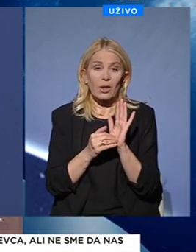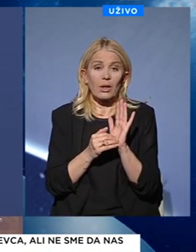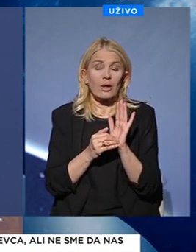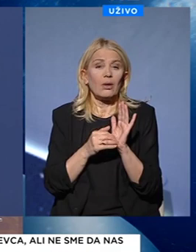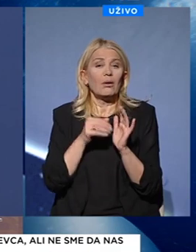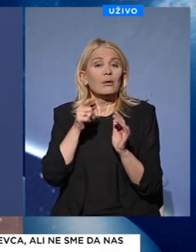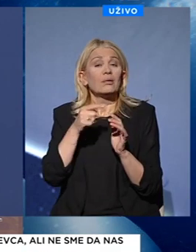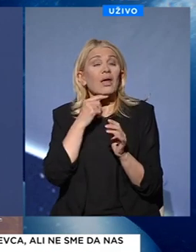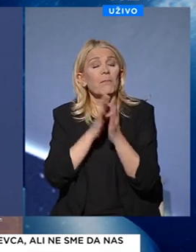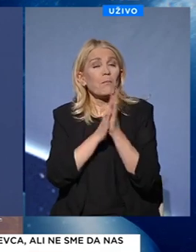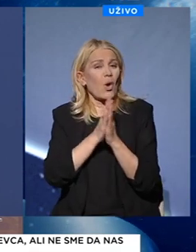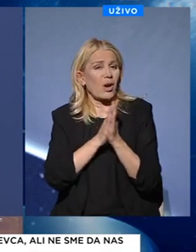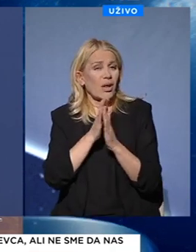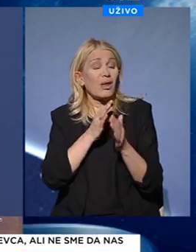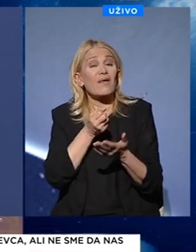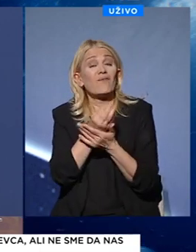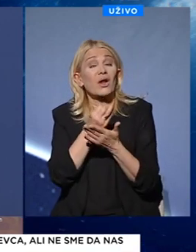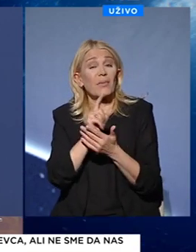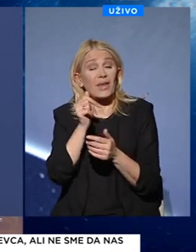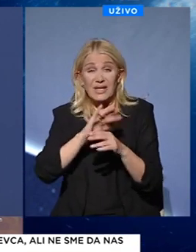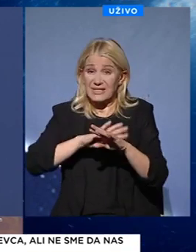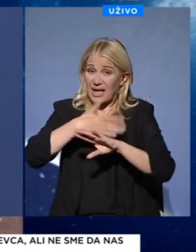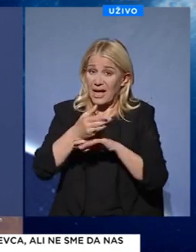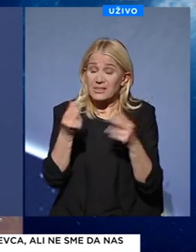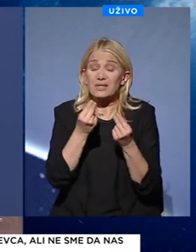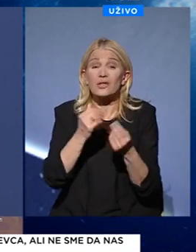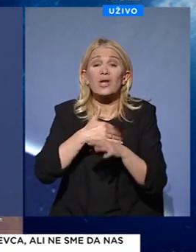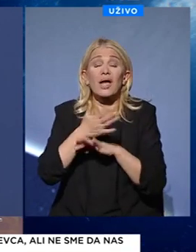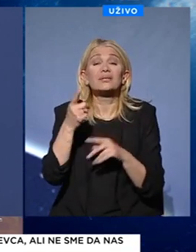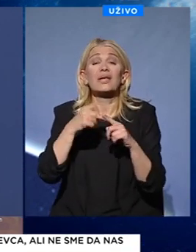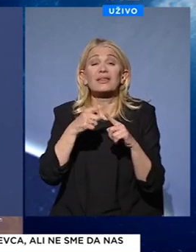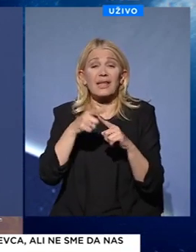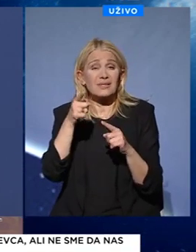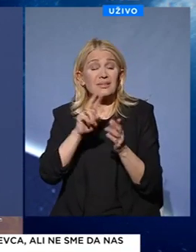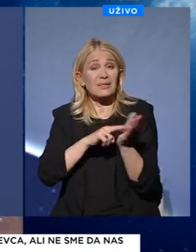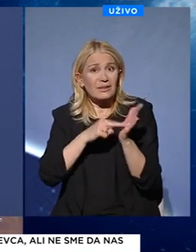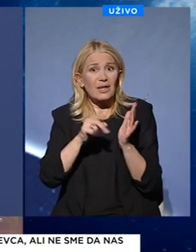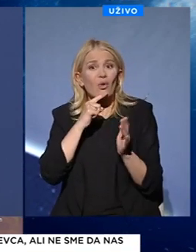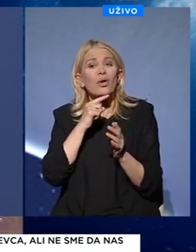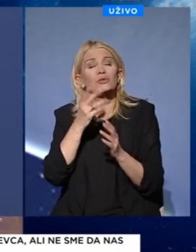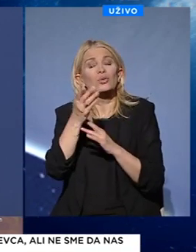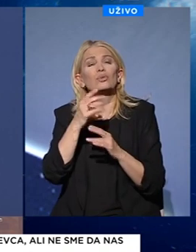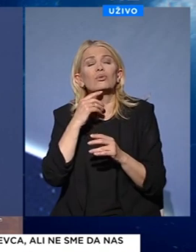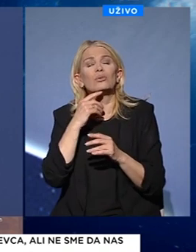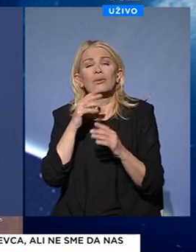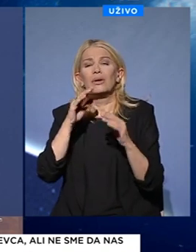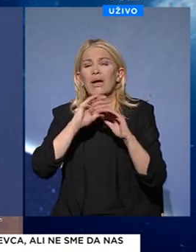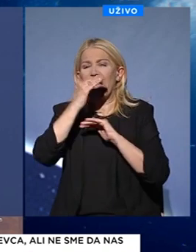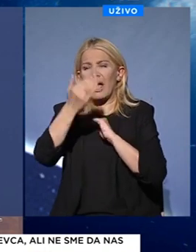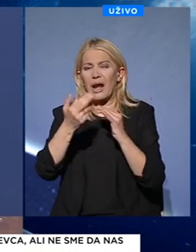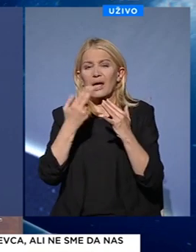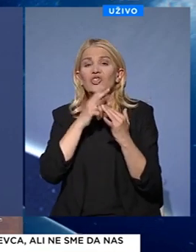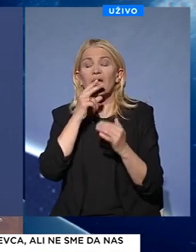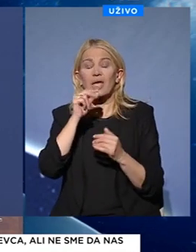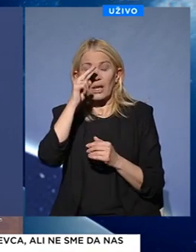za informacije, da li se kasni i zašto se kasni sa testiranjem pacijenata koji su smešteni u hali Čair u Nišu?